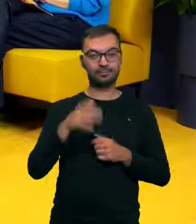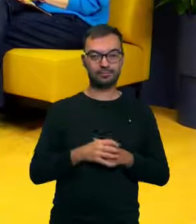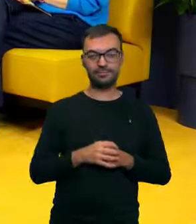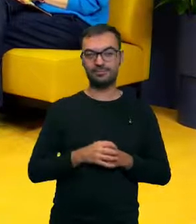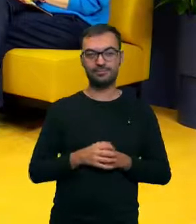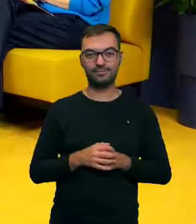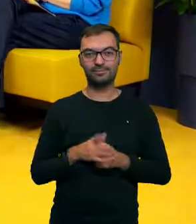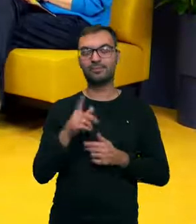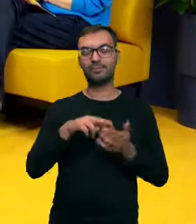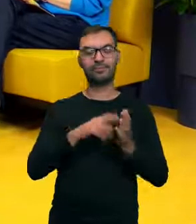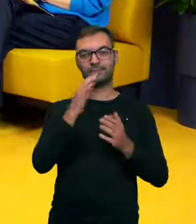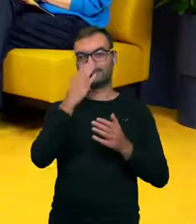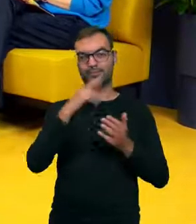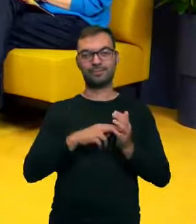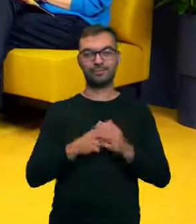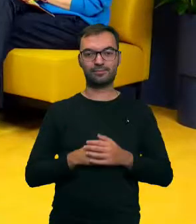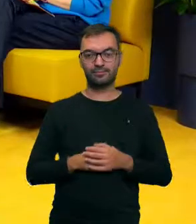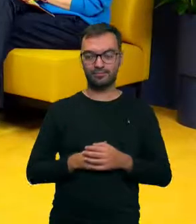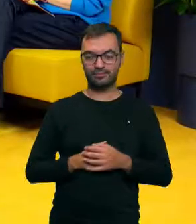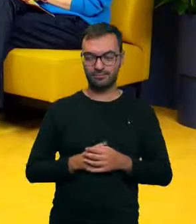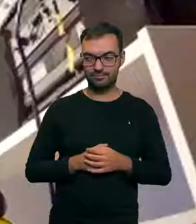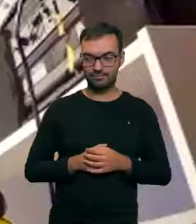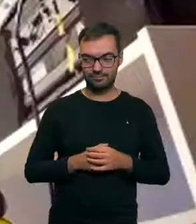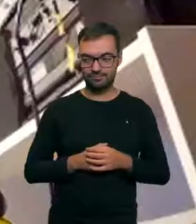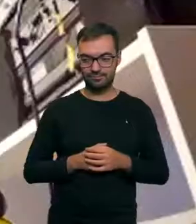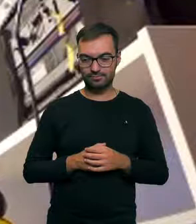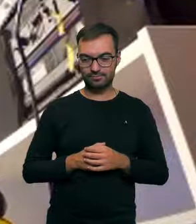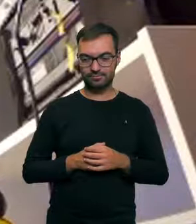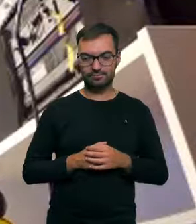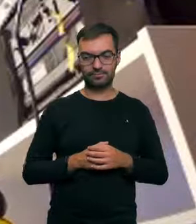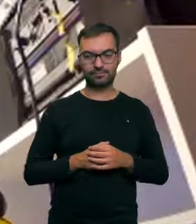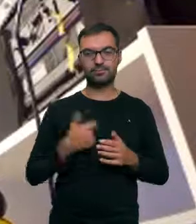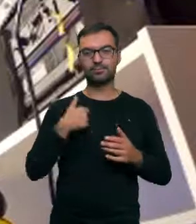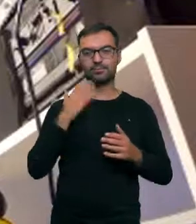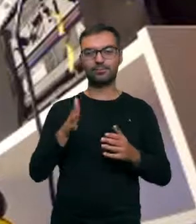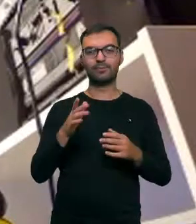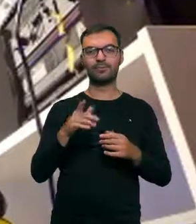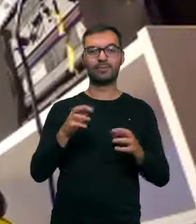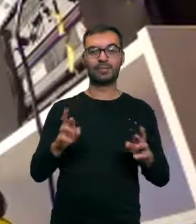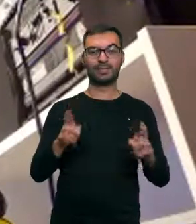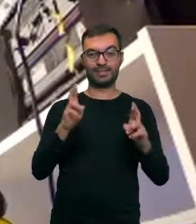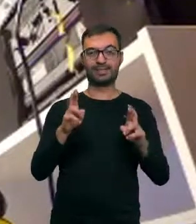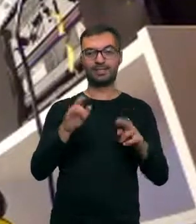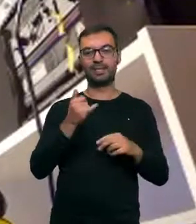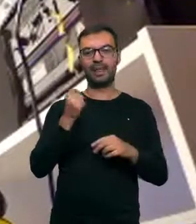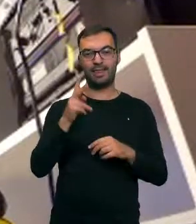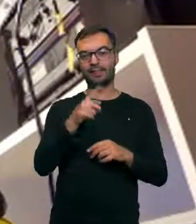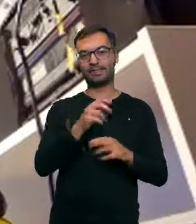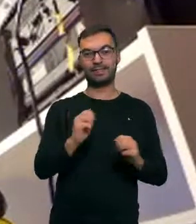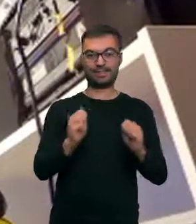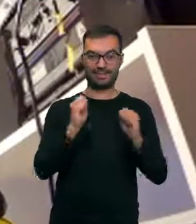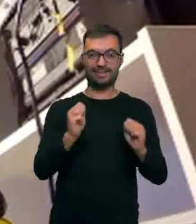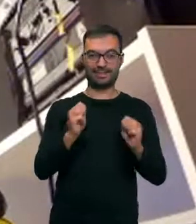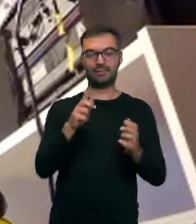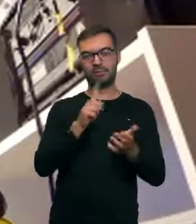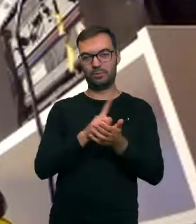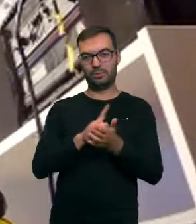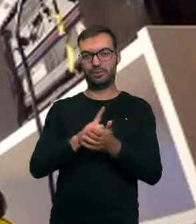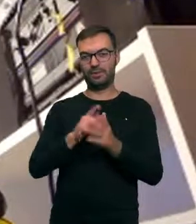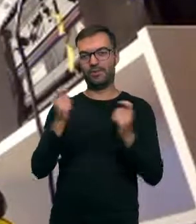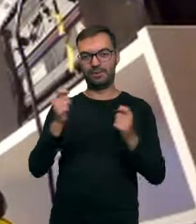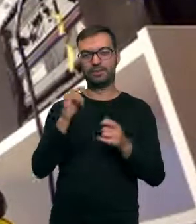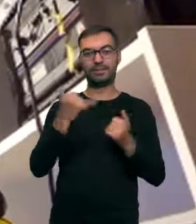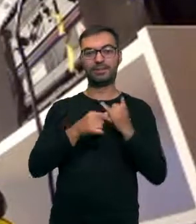Panie Cezary, jeszcze do pana to pytanie sakramentalne. No ja będę trzymał kciuki za Janka, żeby mu się udało, bo